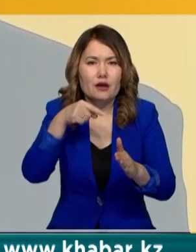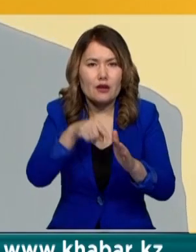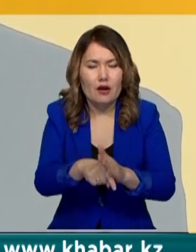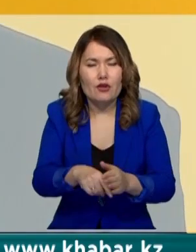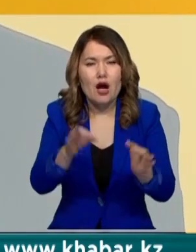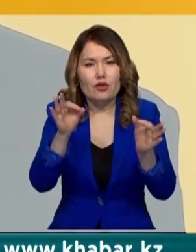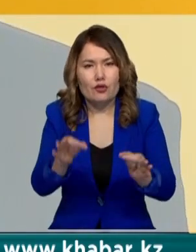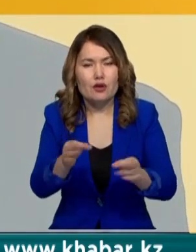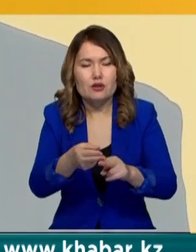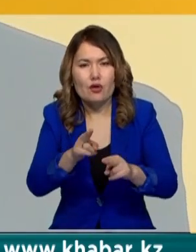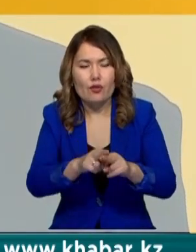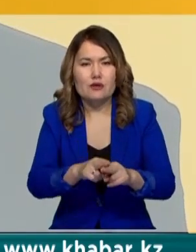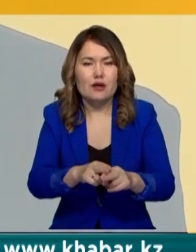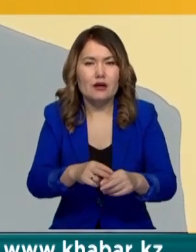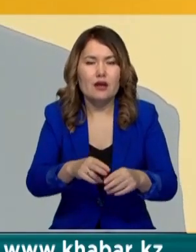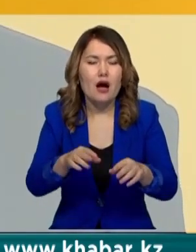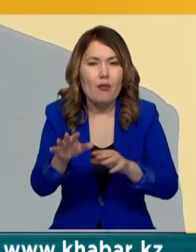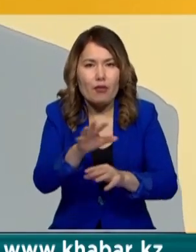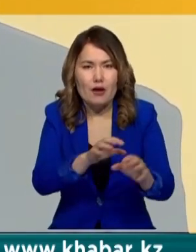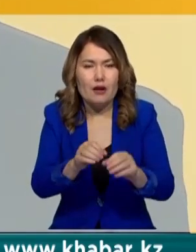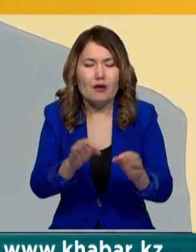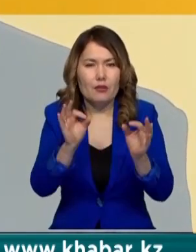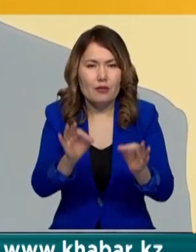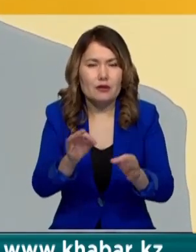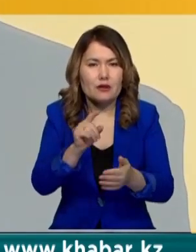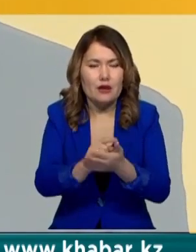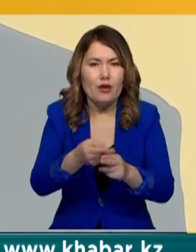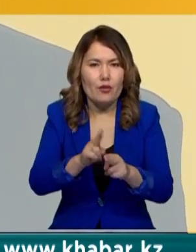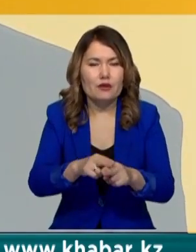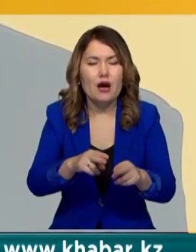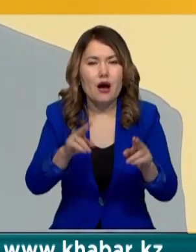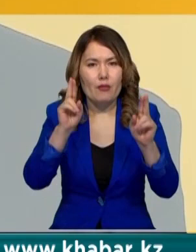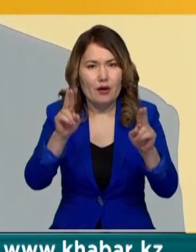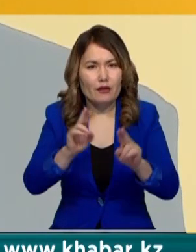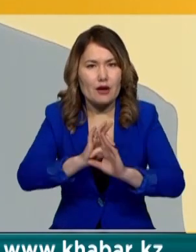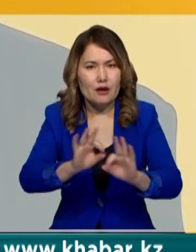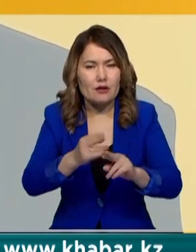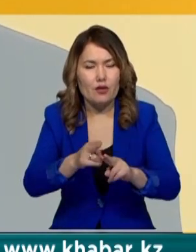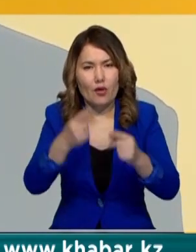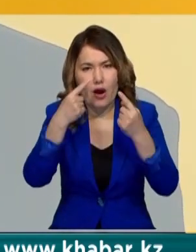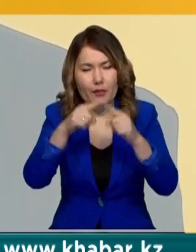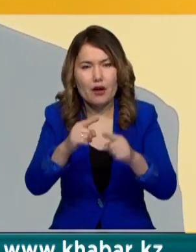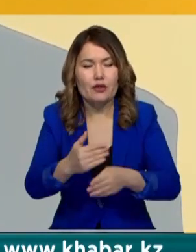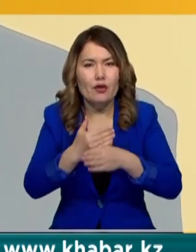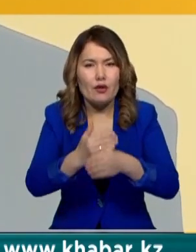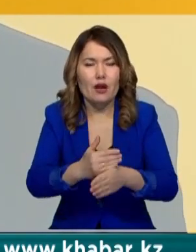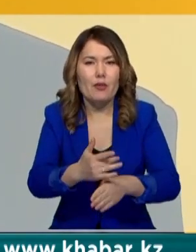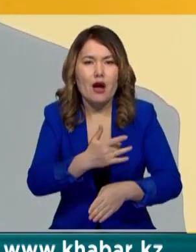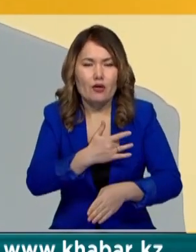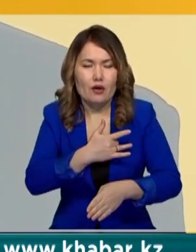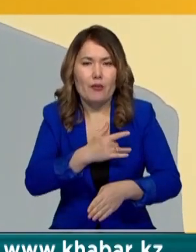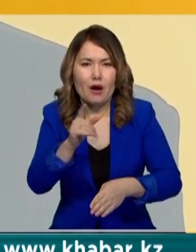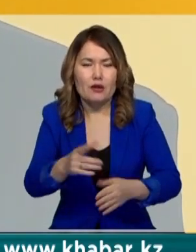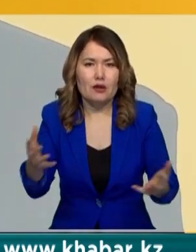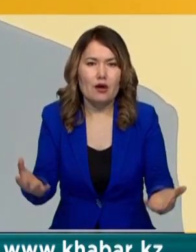немесе қате қысып жатқаныңызды білмейсіз. Ал бұл құрылғы дыбысты нұсқаулықтар береді. Қазіргі кезде осы аппараттың көмегімен құтқарылған адамдар бар.